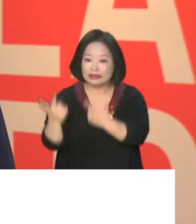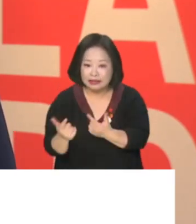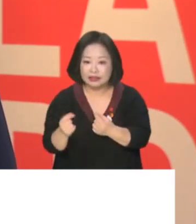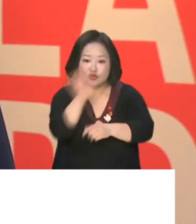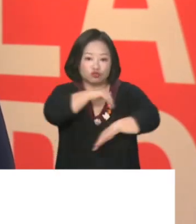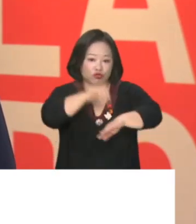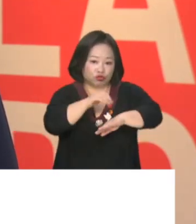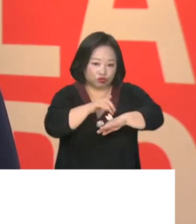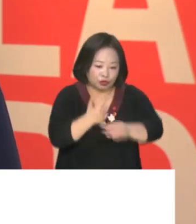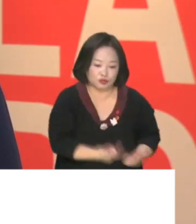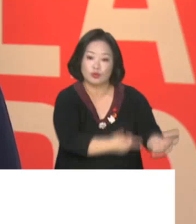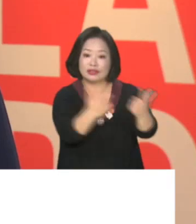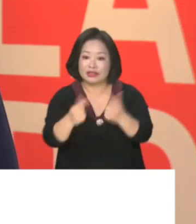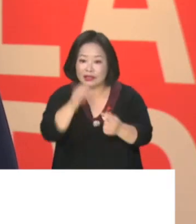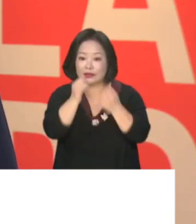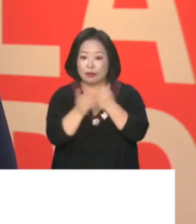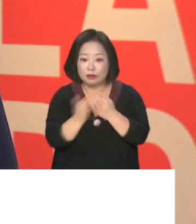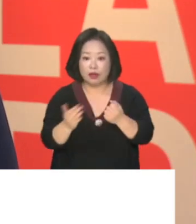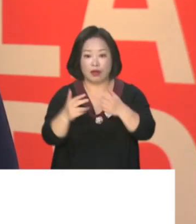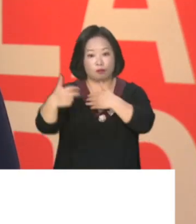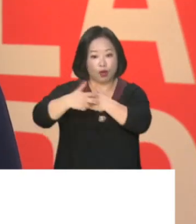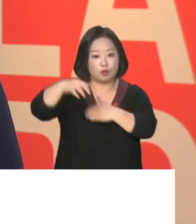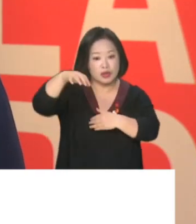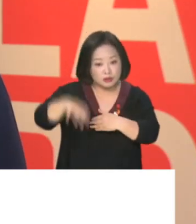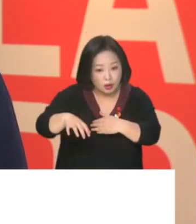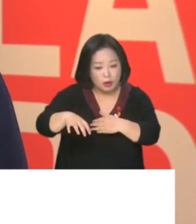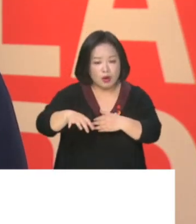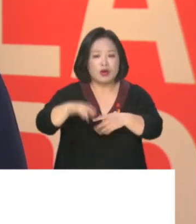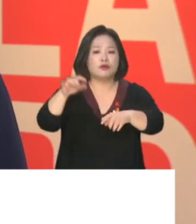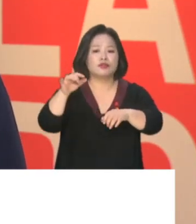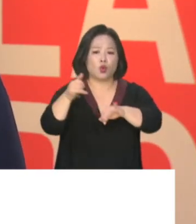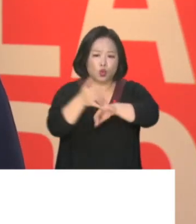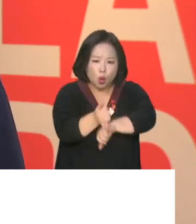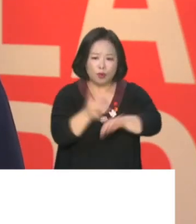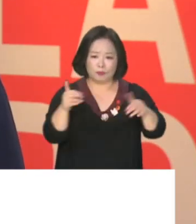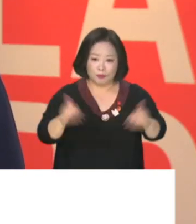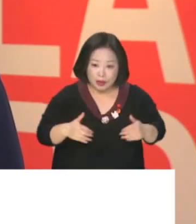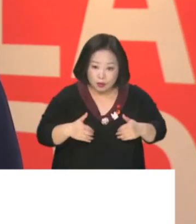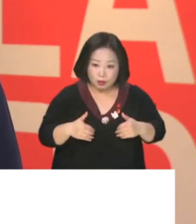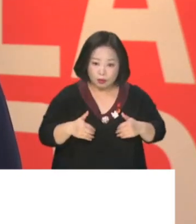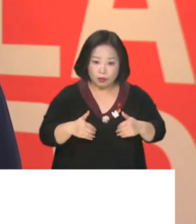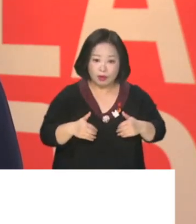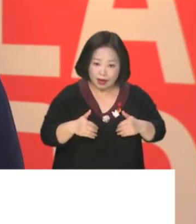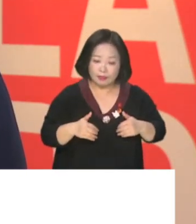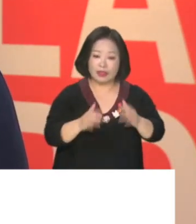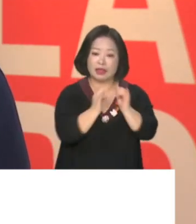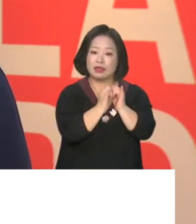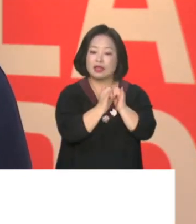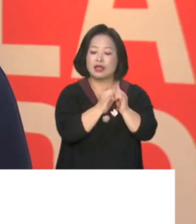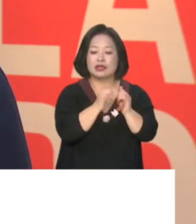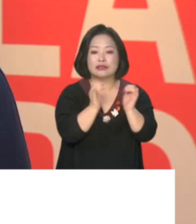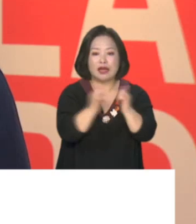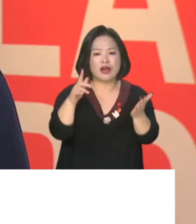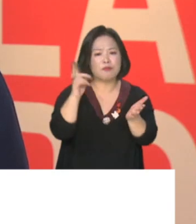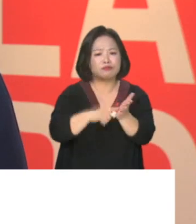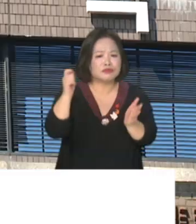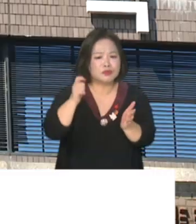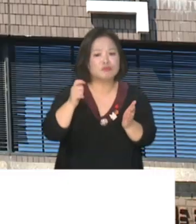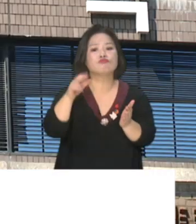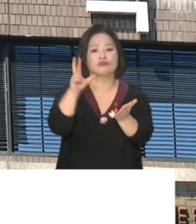때문에 병원에서의 필수 의료 인력 부족 문제를 해소하는데도 어 큰 도움이 될 거라고